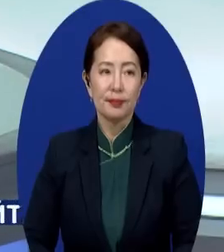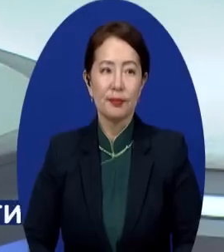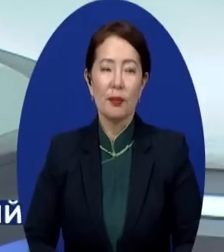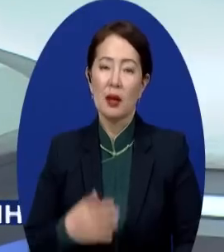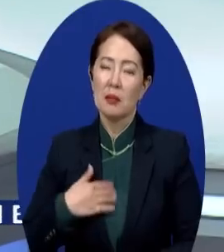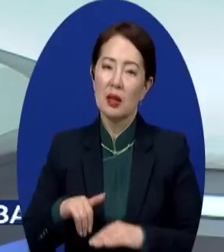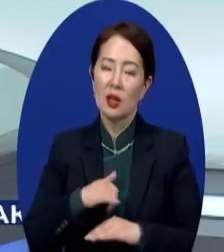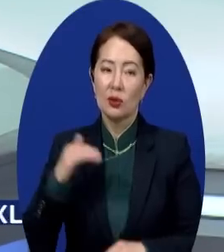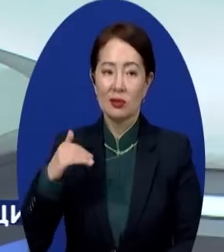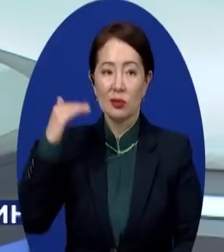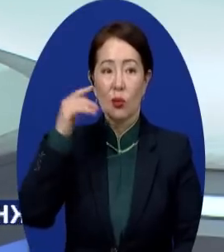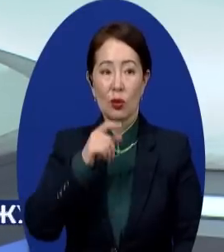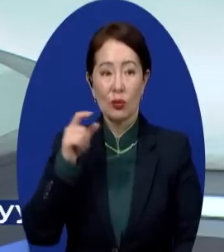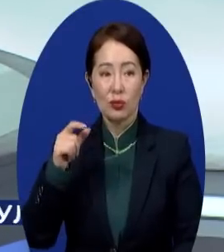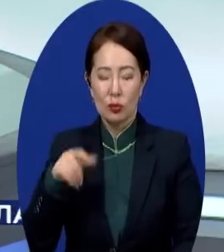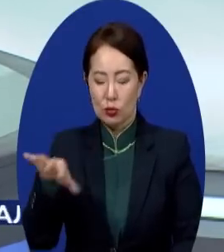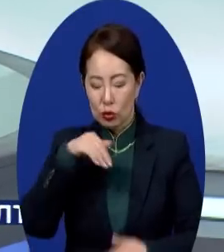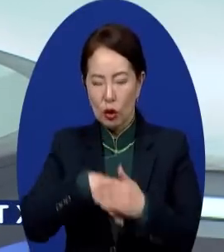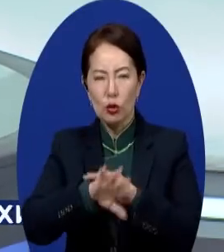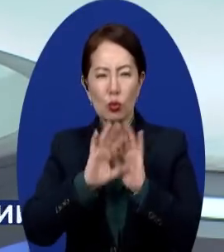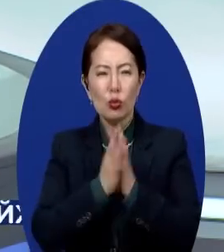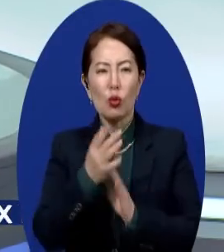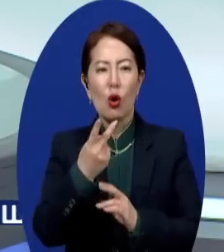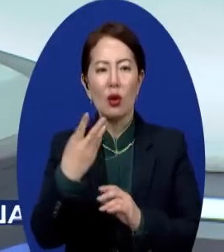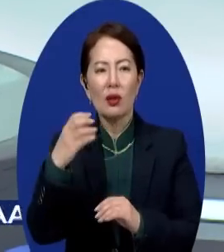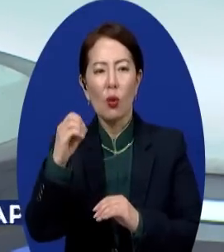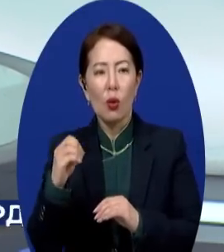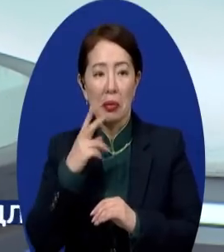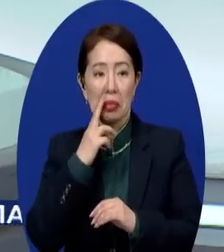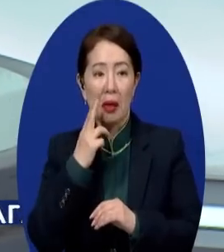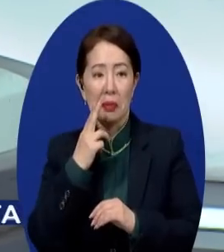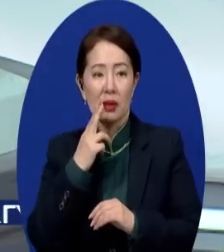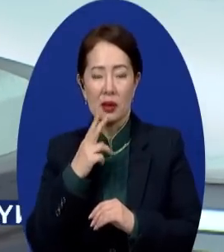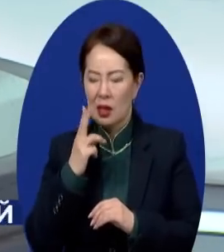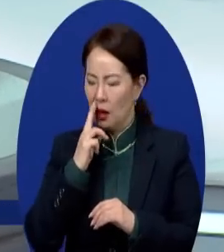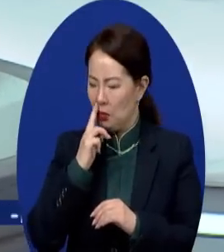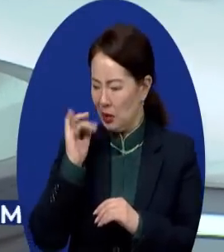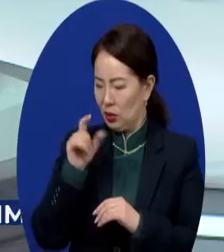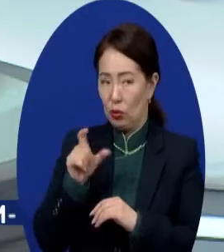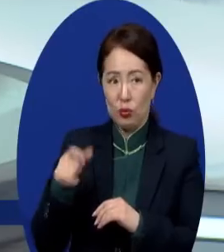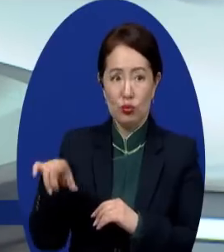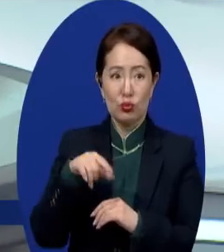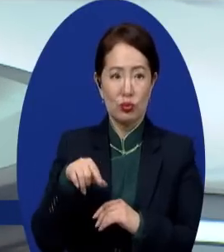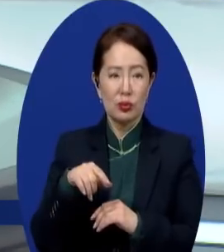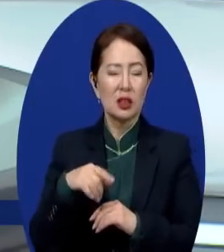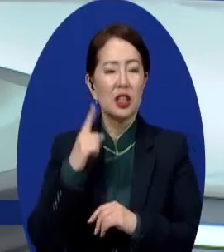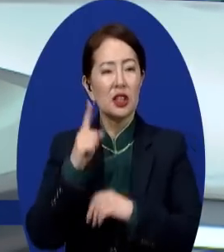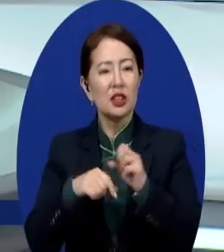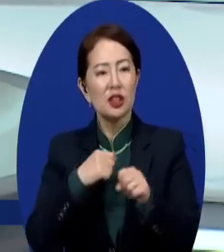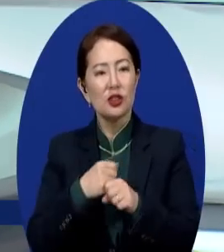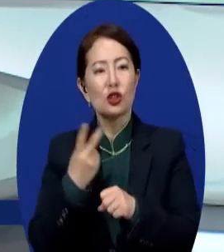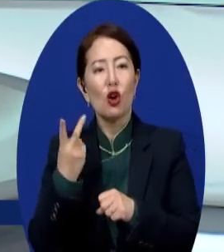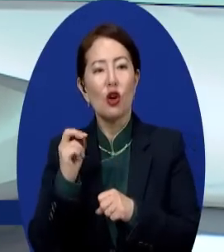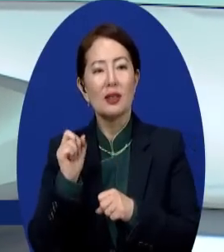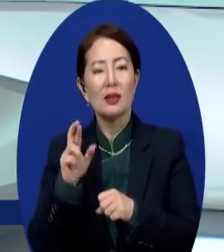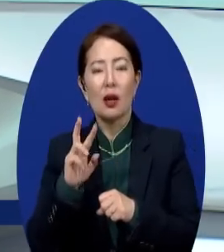Манай улсын насан турш хүмүүсийн 25% нь тамхи татдаг. Тамхины эргэлээ өндөртэй орнуудын тоонд бас орж байгаа юм. За жилд дунджаар 20 сая